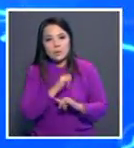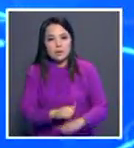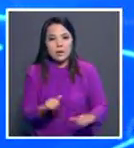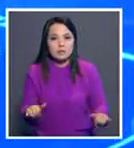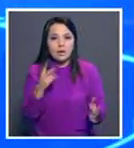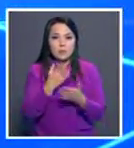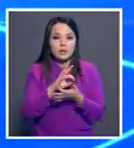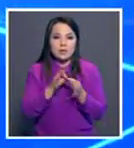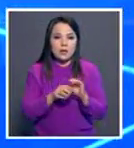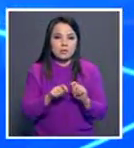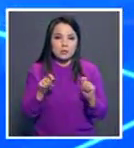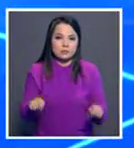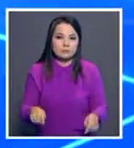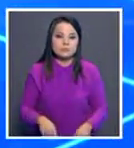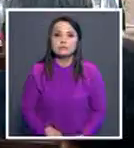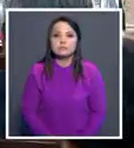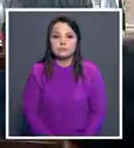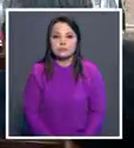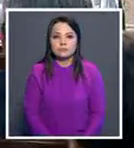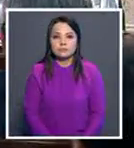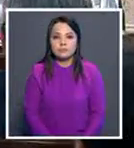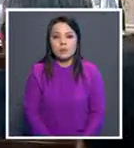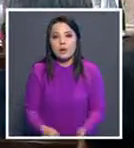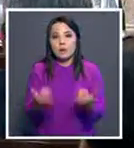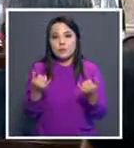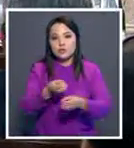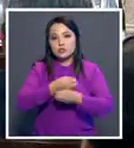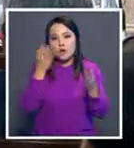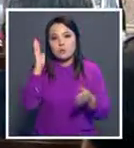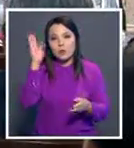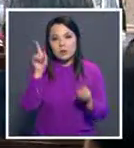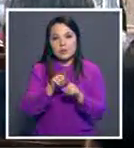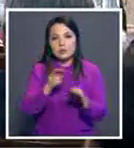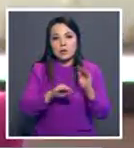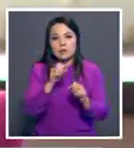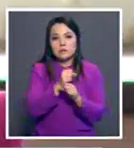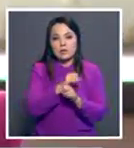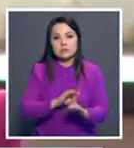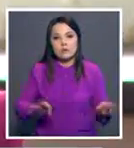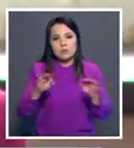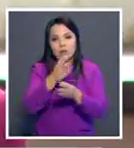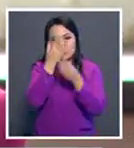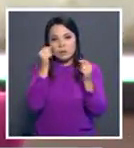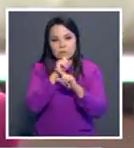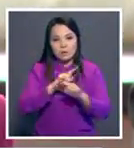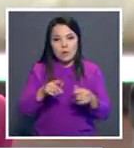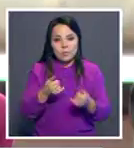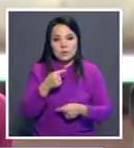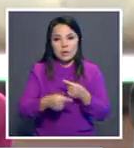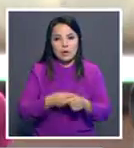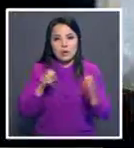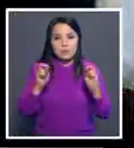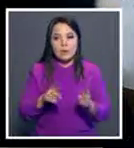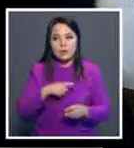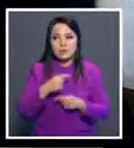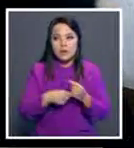мәселелеріне аса мән берді. Бүгінгі жарқын болашақтың іргетасын қалаушылар ұмытылмайды. Алаш қайраткерлерінің ізгі жолын